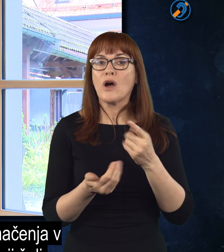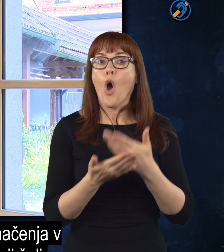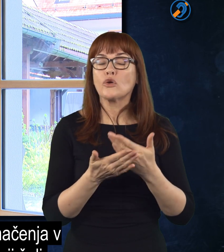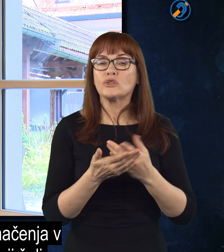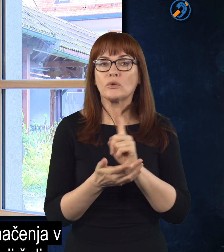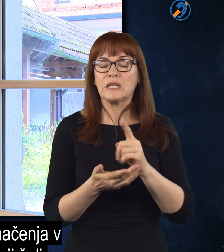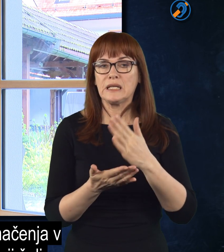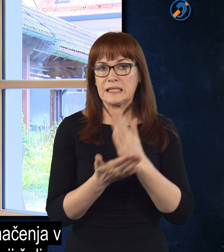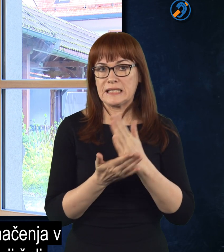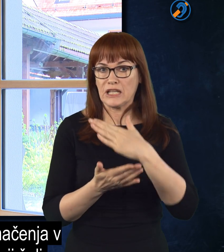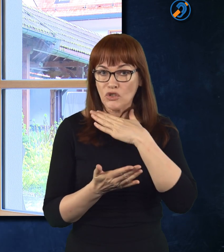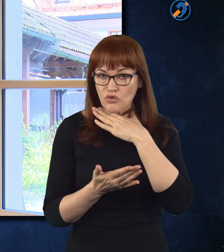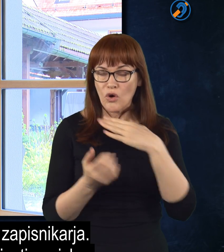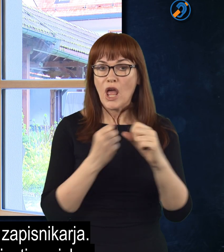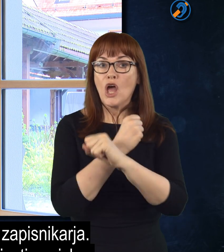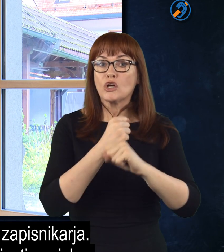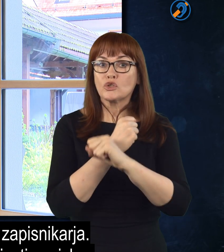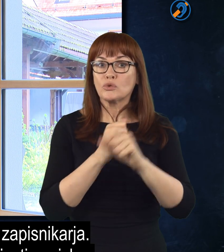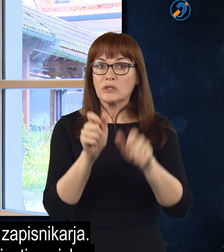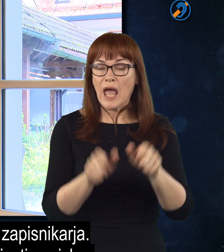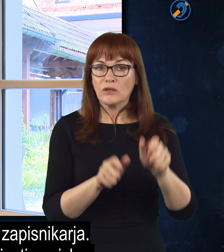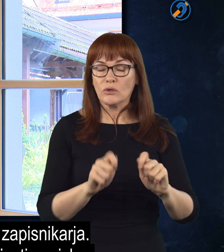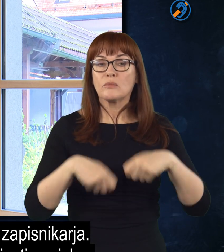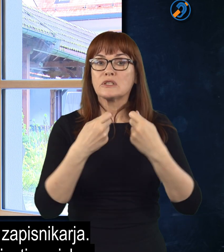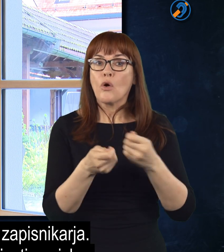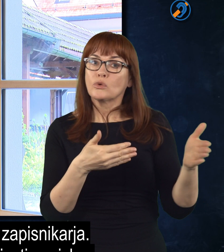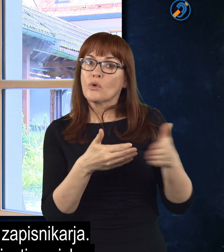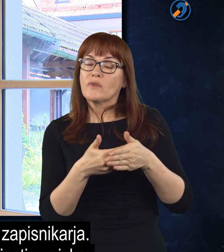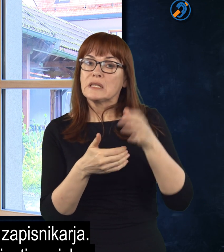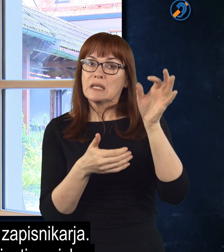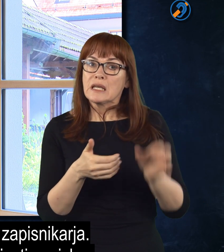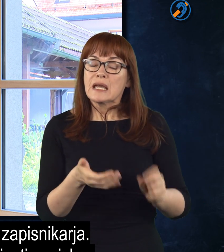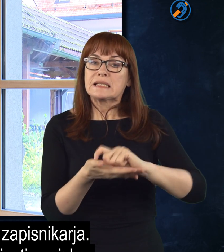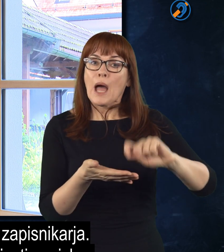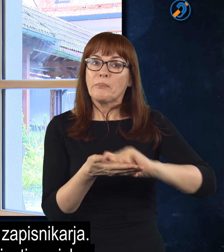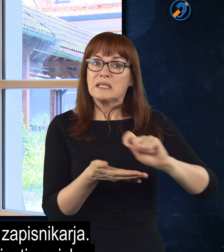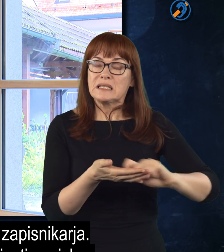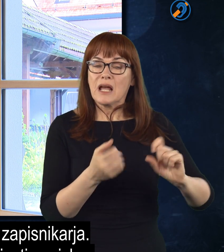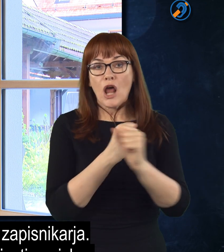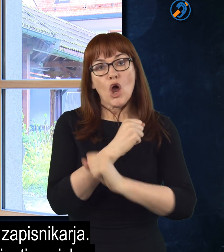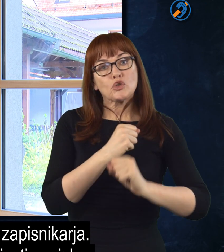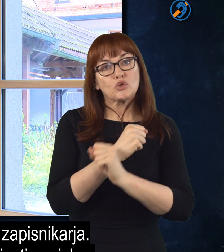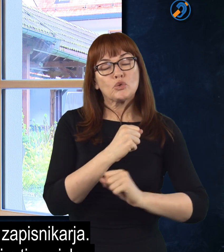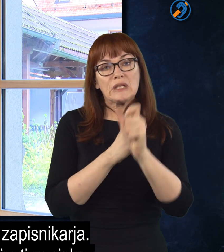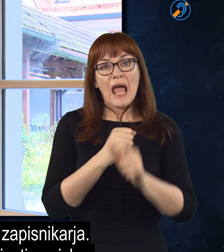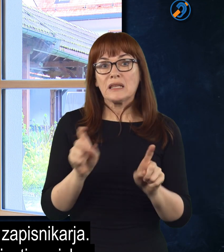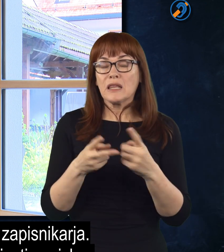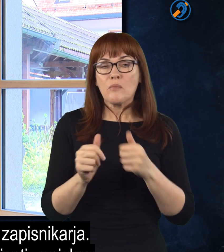v osnovni in srednji šoli, študentom zagotoviti zapisnikarja, saj študent niti ne